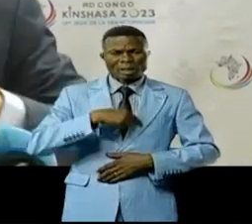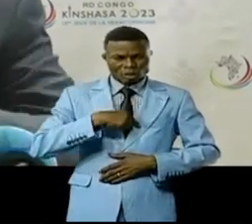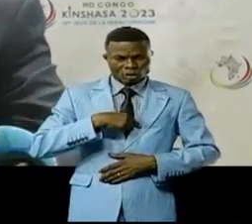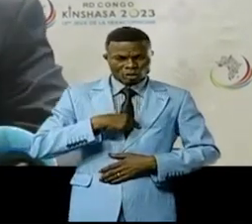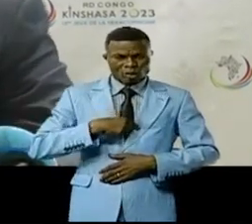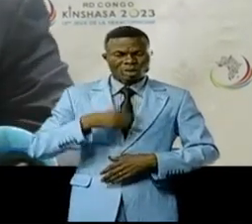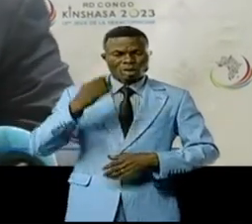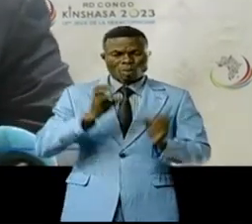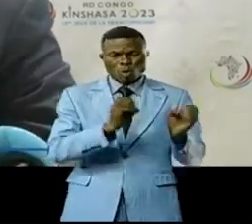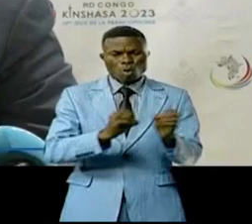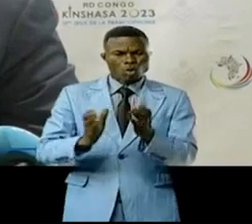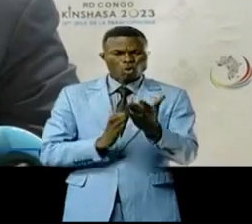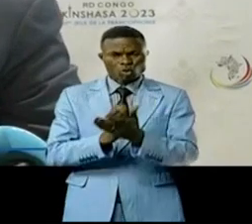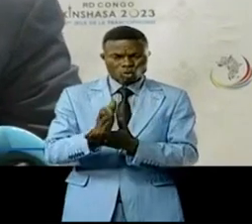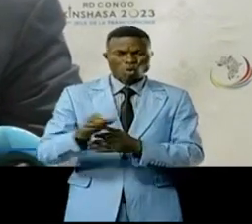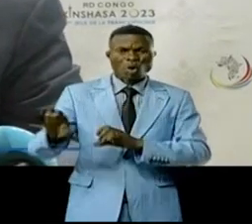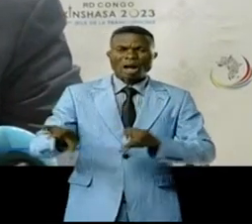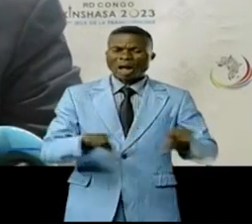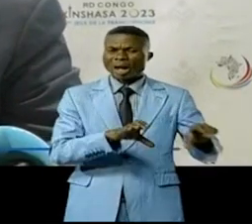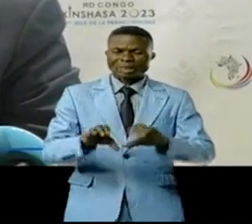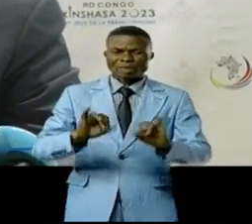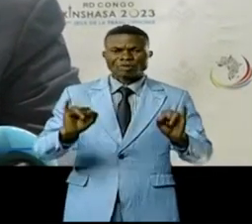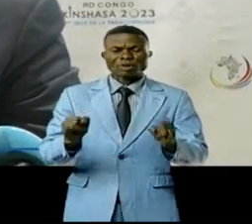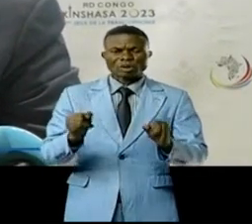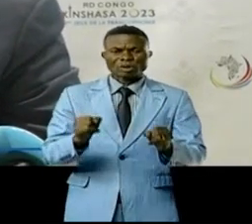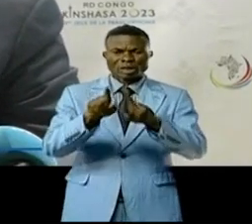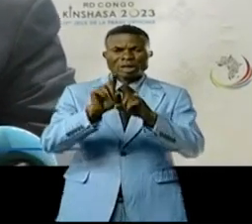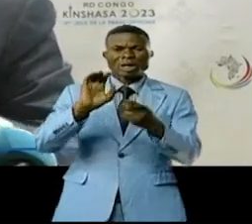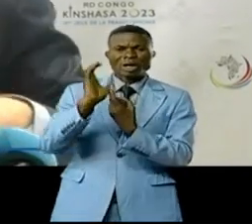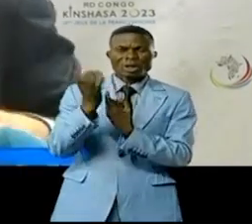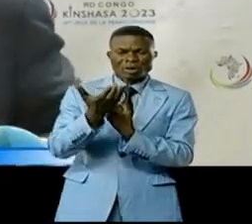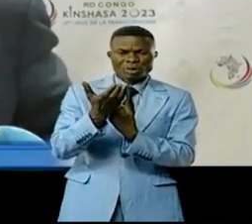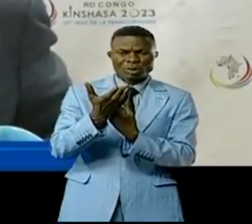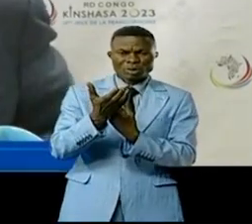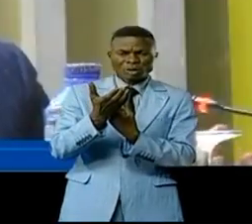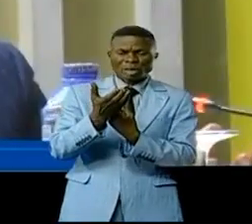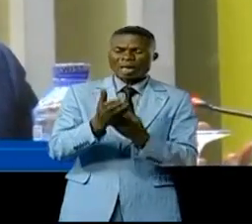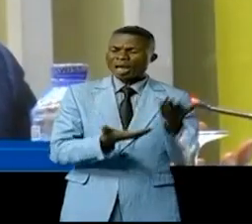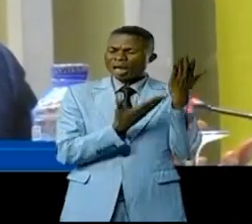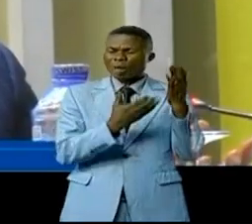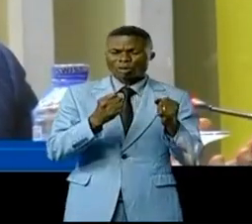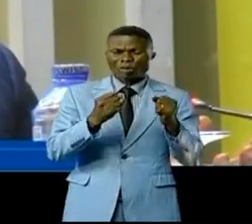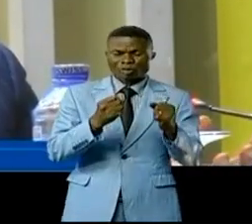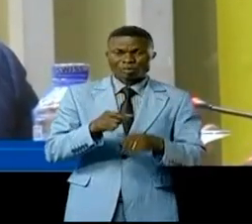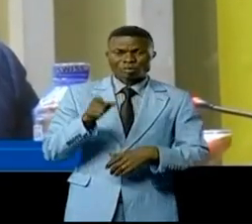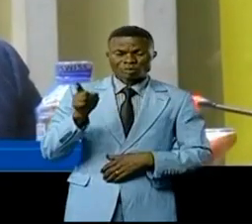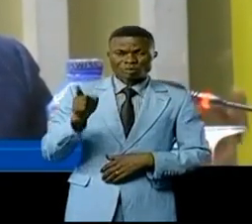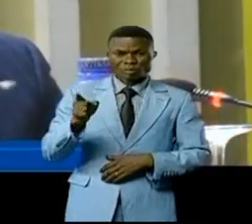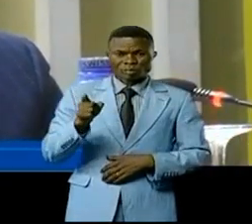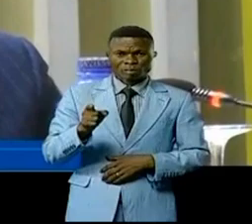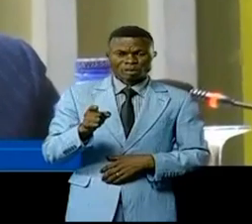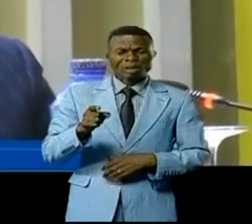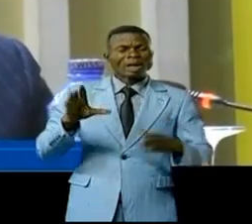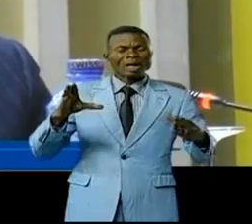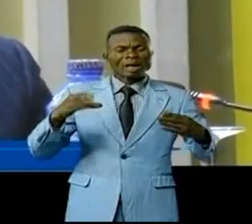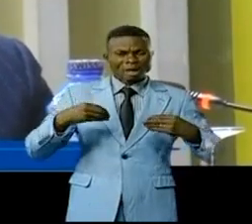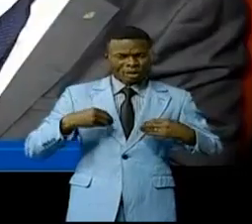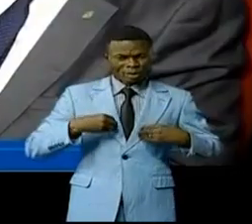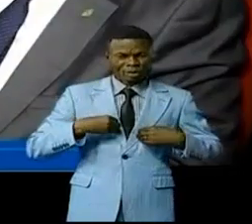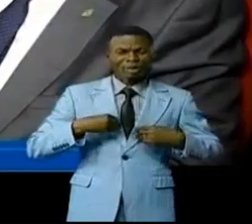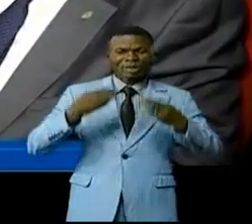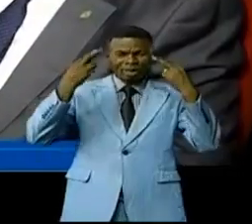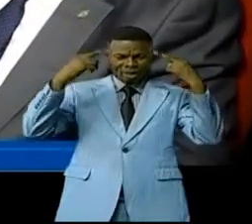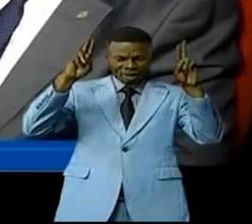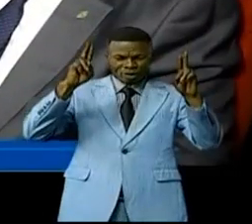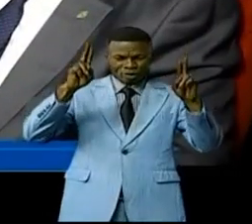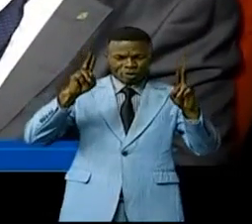bonne organisation d'événements sportifs et culturels de grande envergure. Isidore Kwanja s'est dit confiant de la réussite